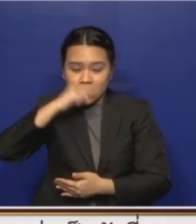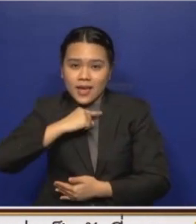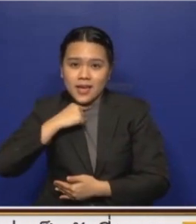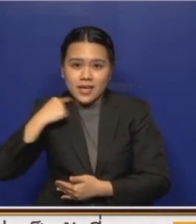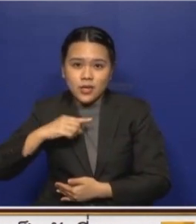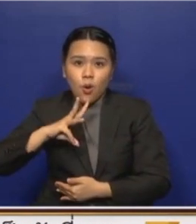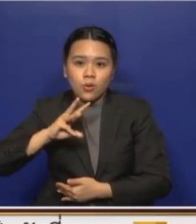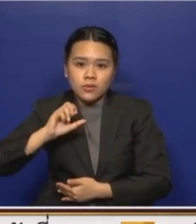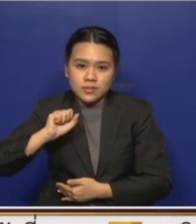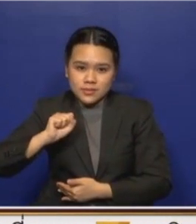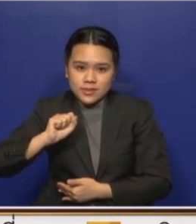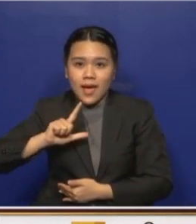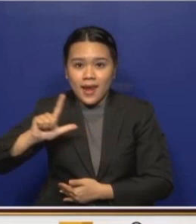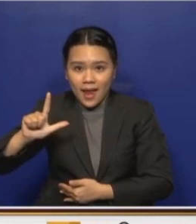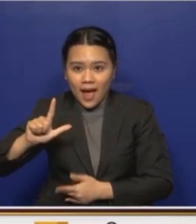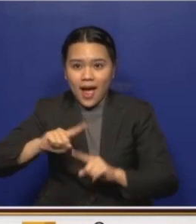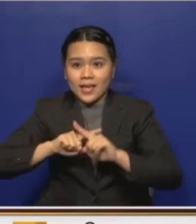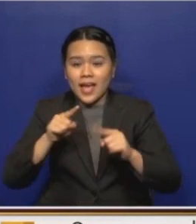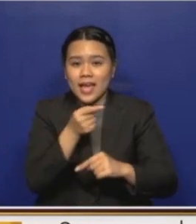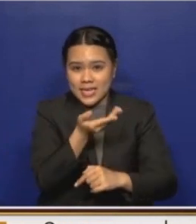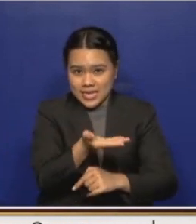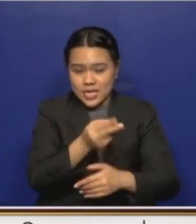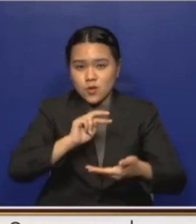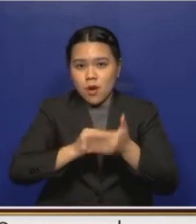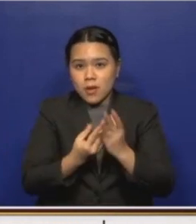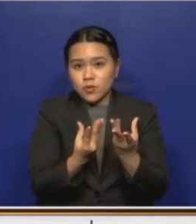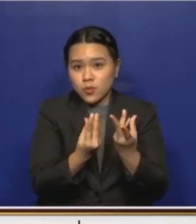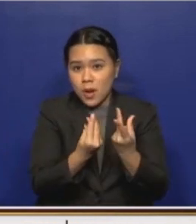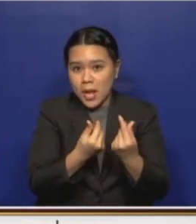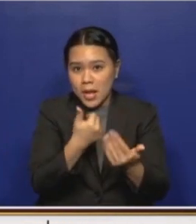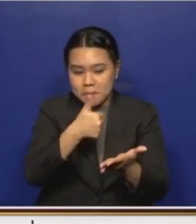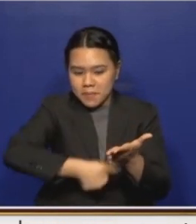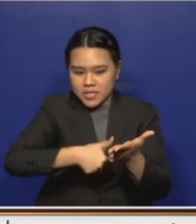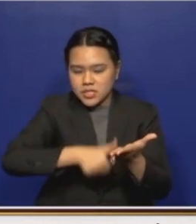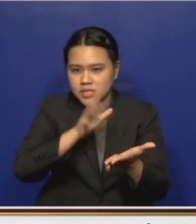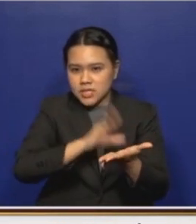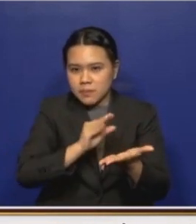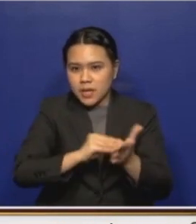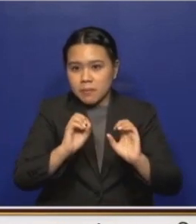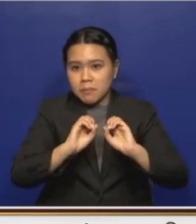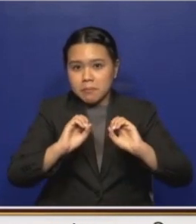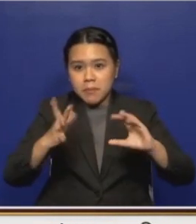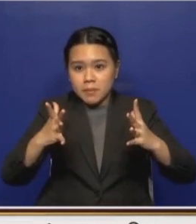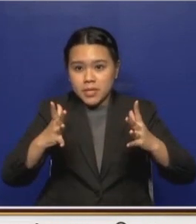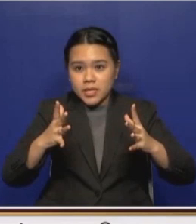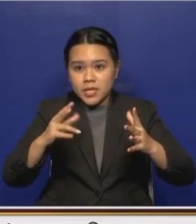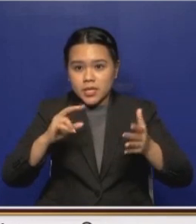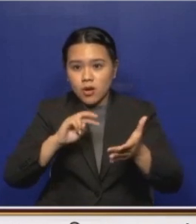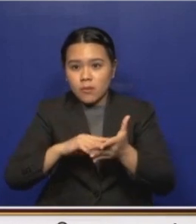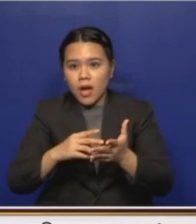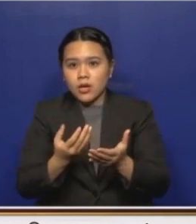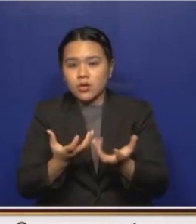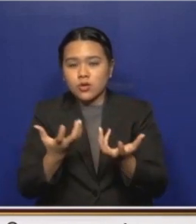ษีฮะลอยข้ามหัวเราไปข้ามหัวเรามาฮะตรงนี้ต้องเข้าใจเบื้องต้นก่อนนะฮะ